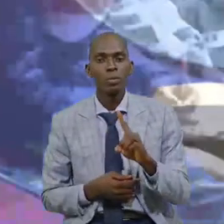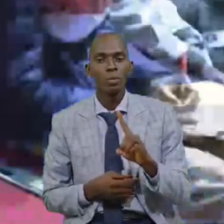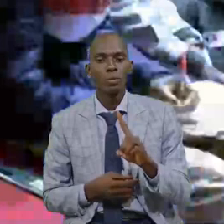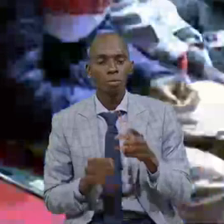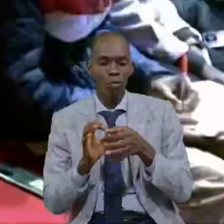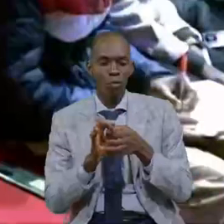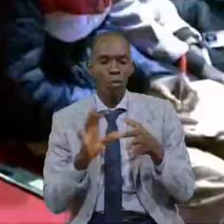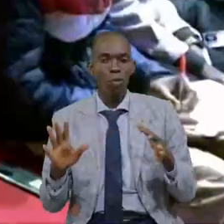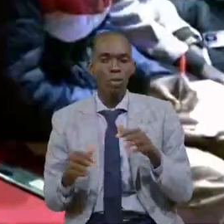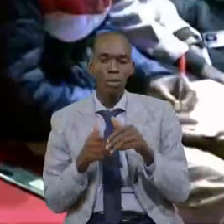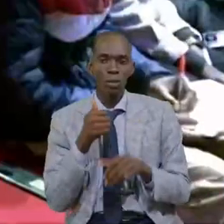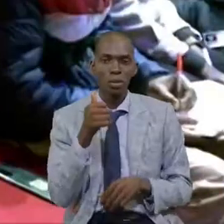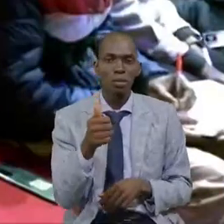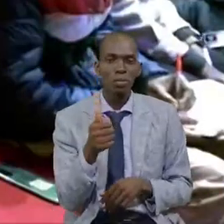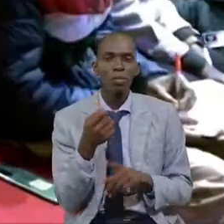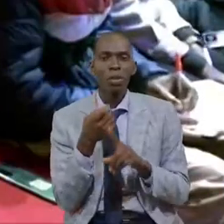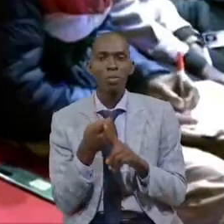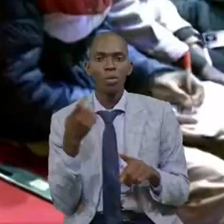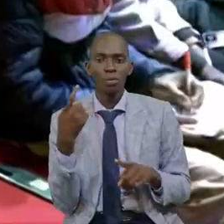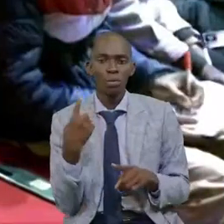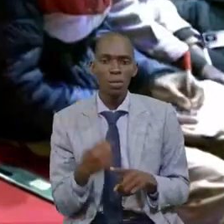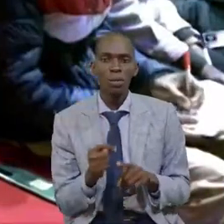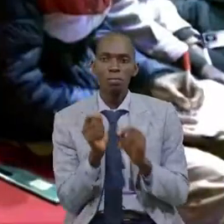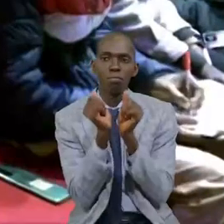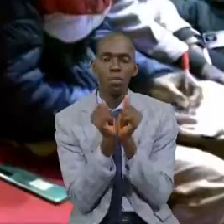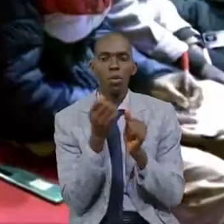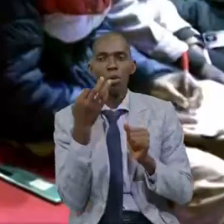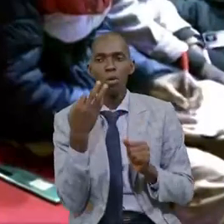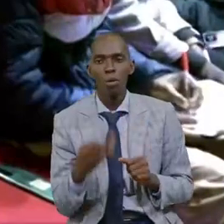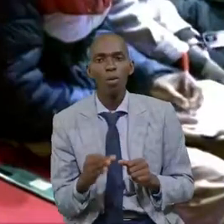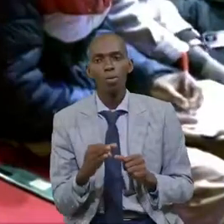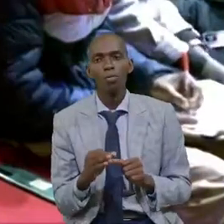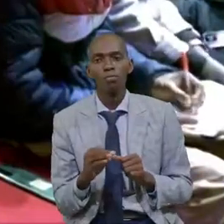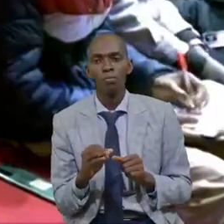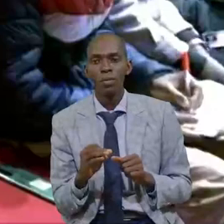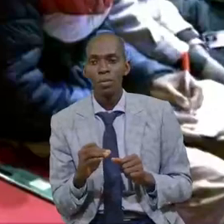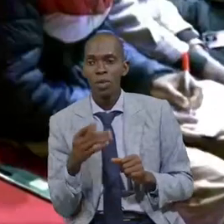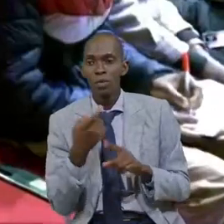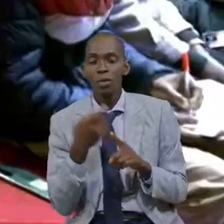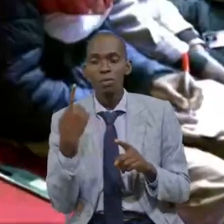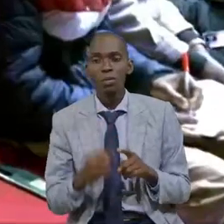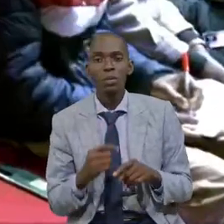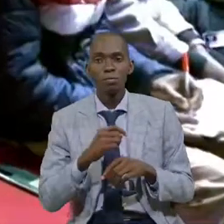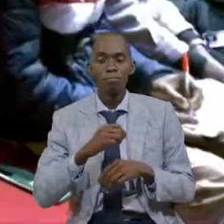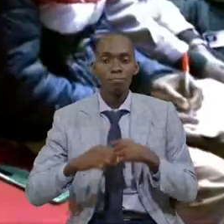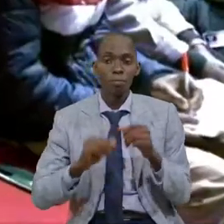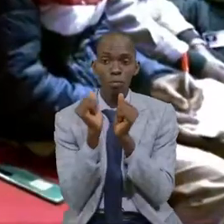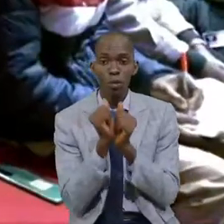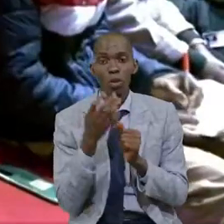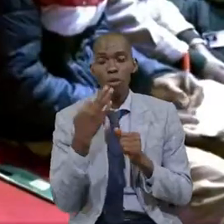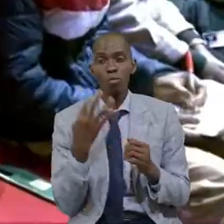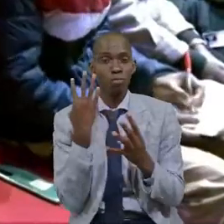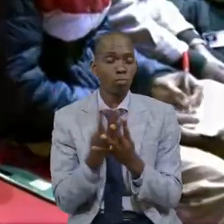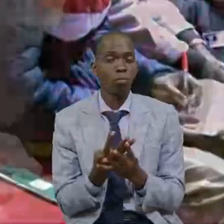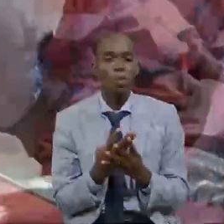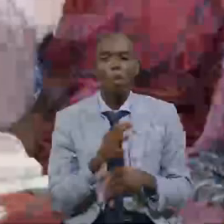Premièrement, détache-toi des liens de la captivité. Tous les signes de captivité,